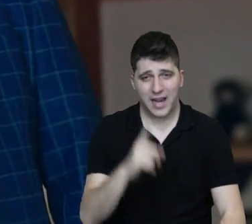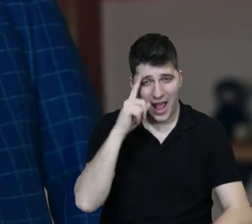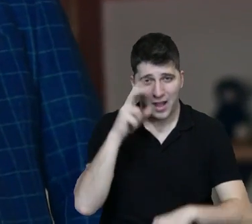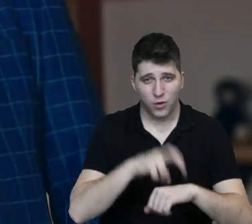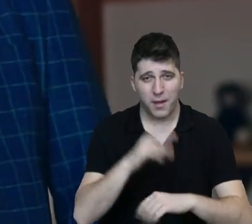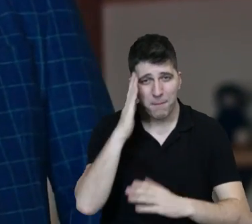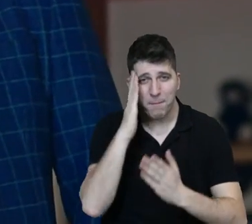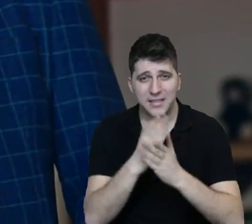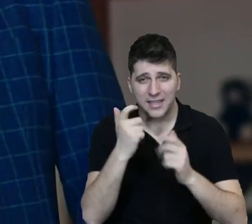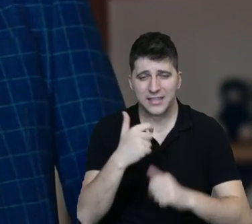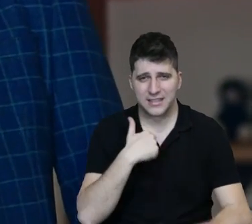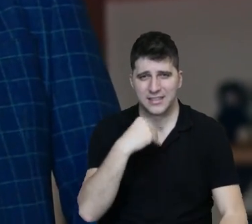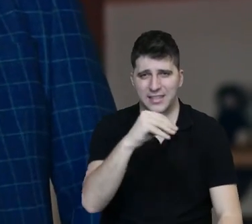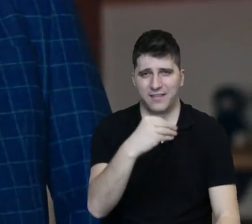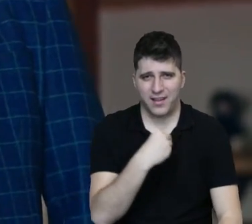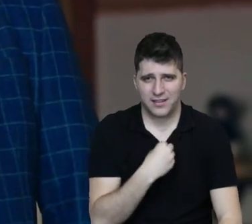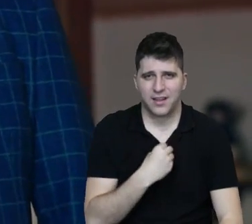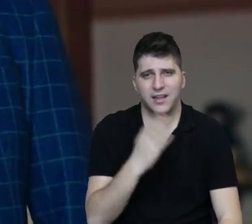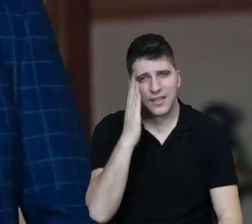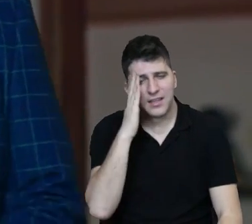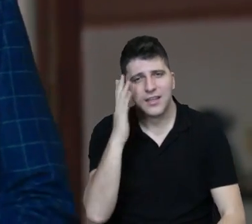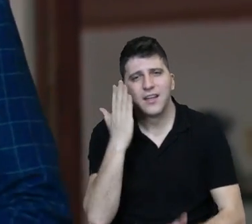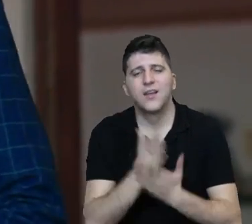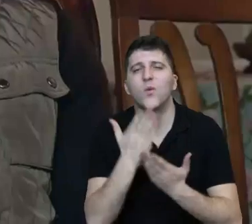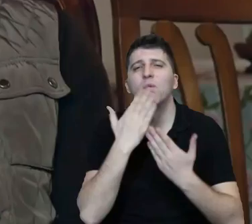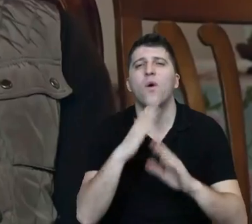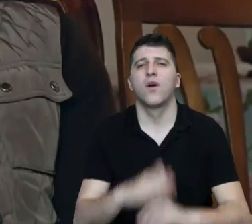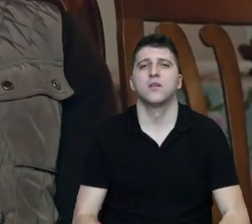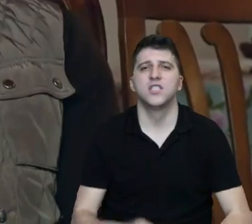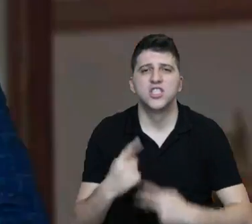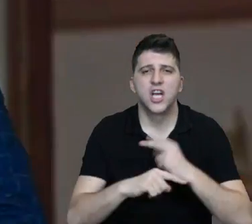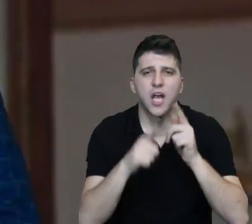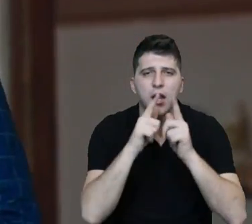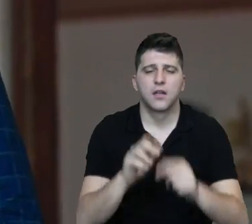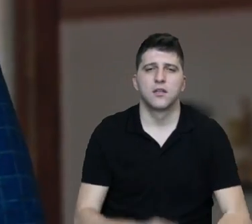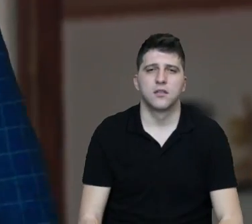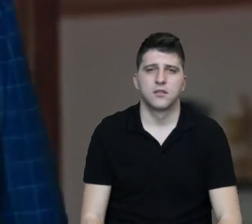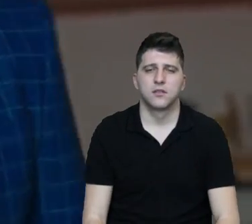musun? Mezar yerini de bana sattın. Yatacak yerin de kalmadı. Yaşar.